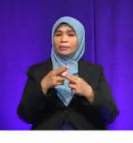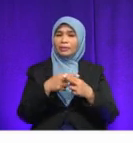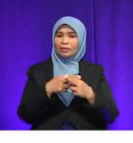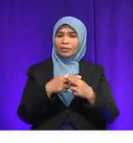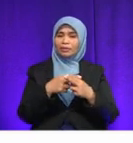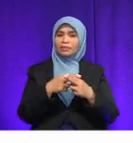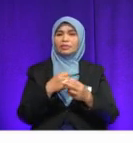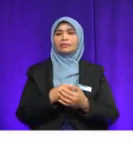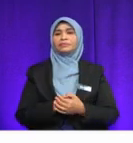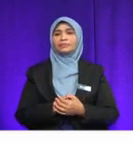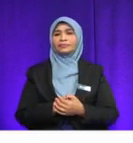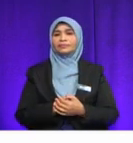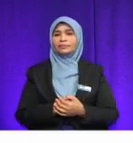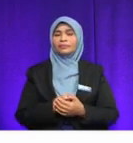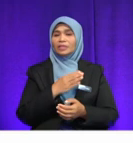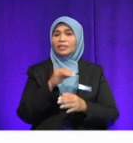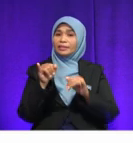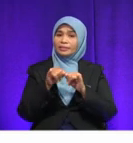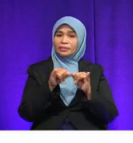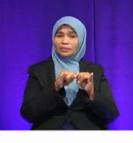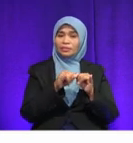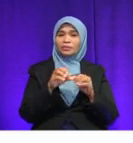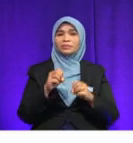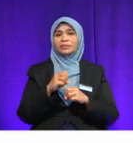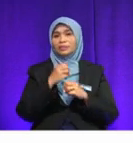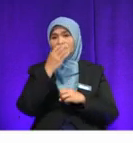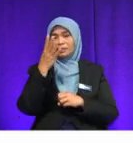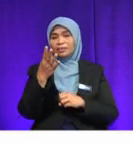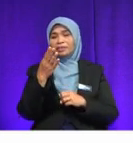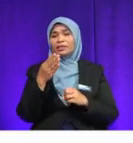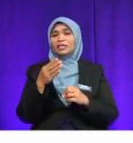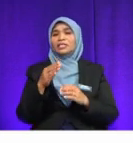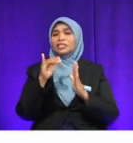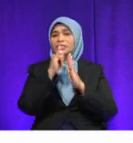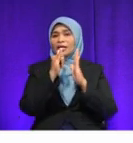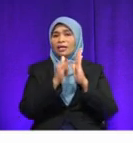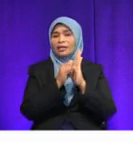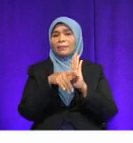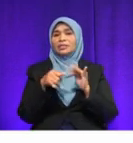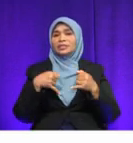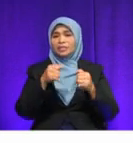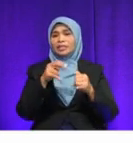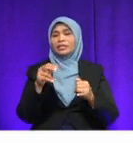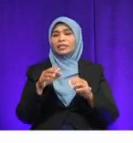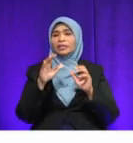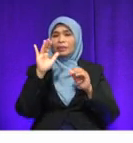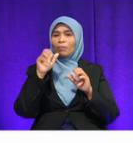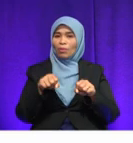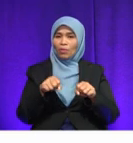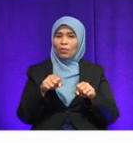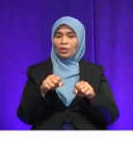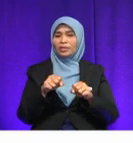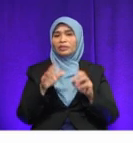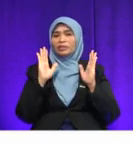salat qasar dan juga menjelaskan syarat perjalanan yang diharuskan salat Jamak dan